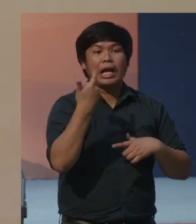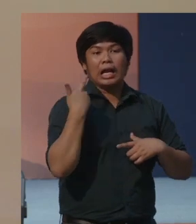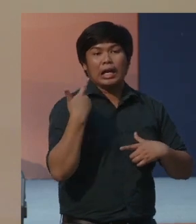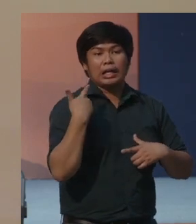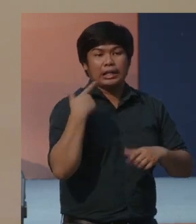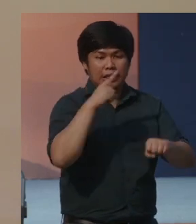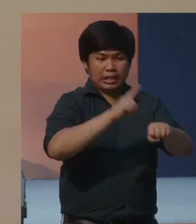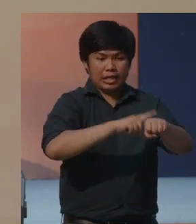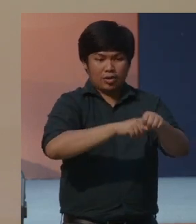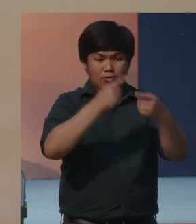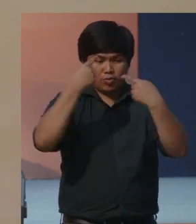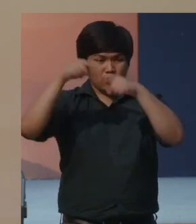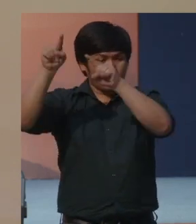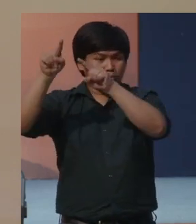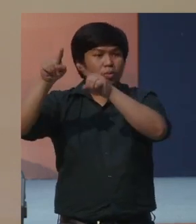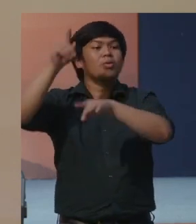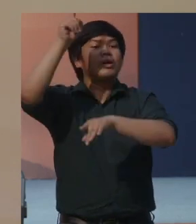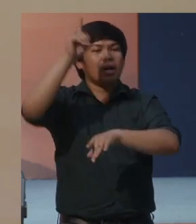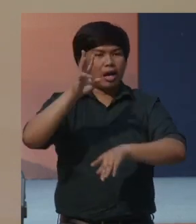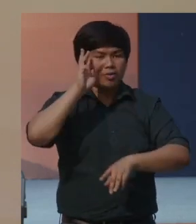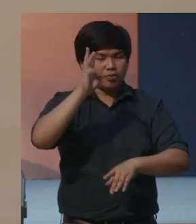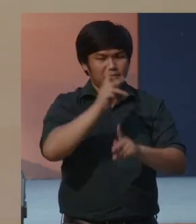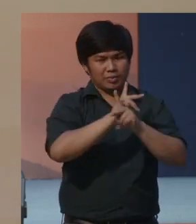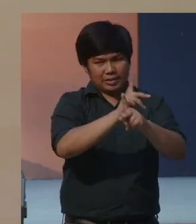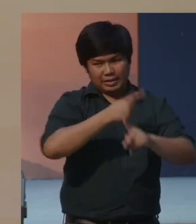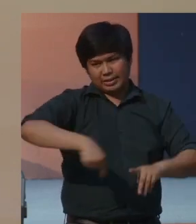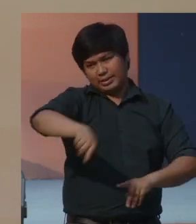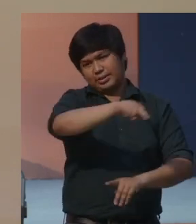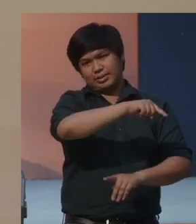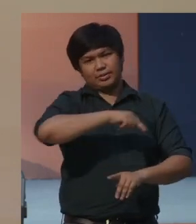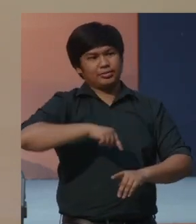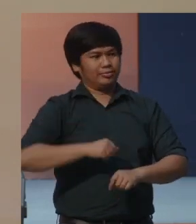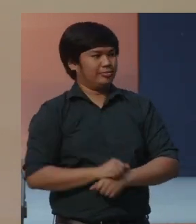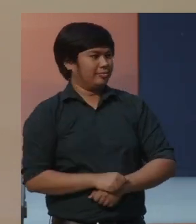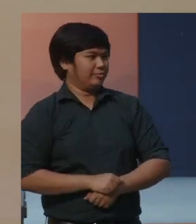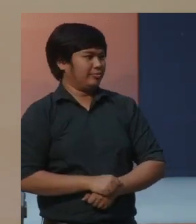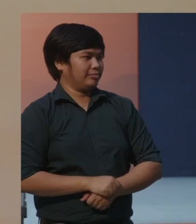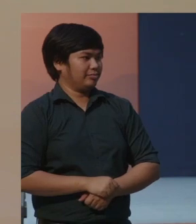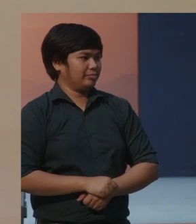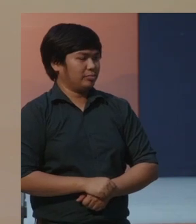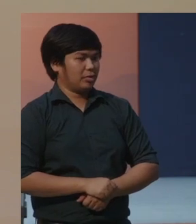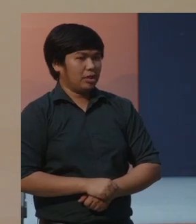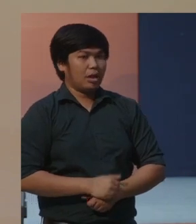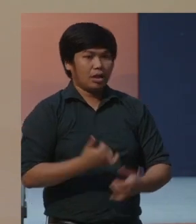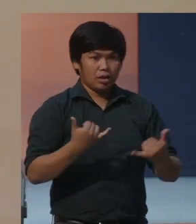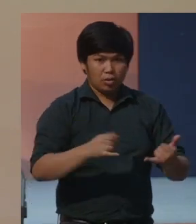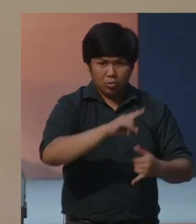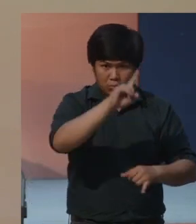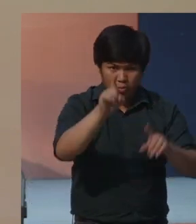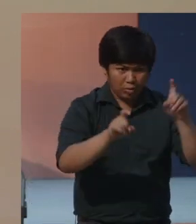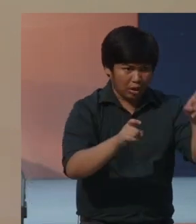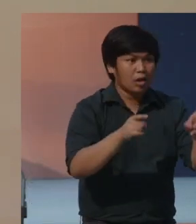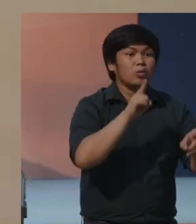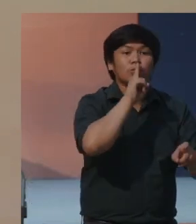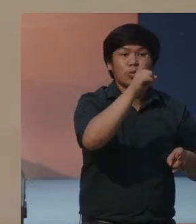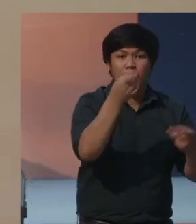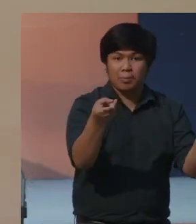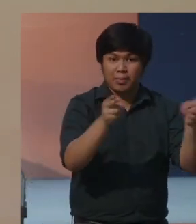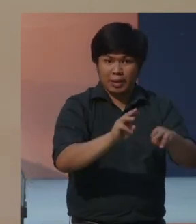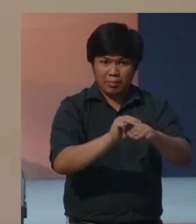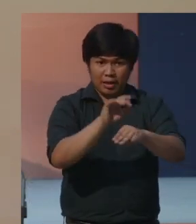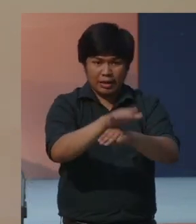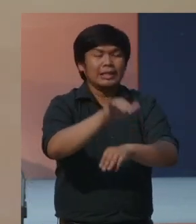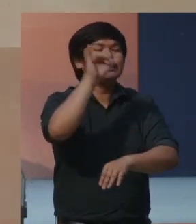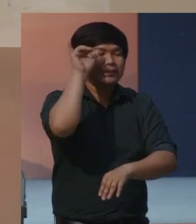tayo ay poprotektahan niya. So mga kapatid, nangyayari ba ang mga mirakulo? Opo.